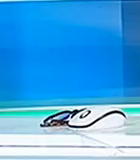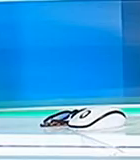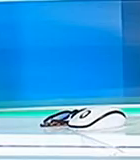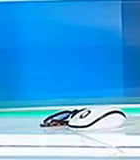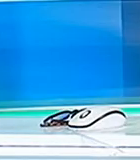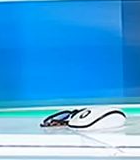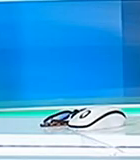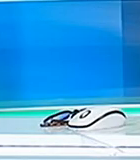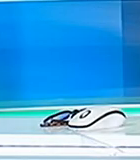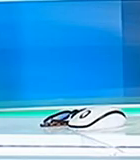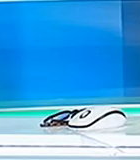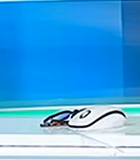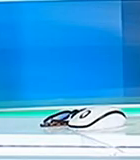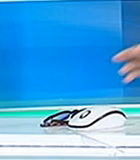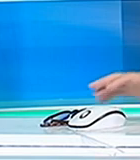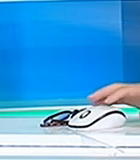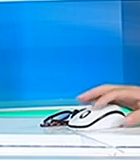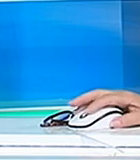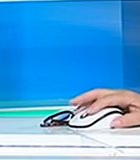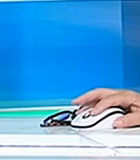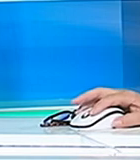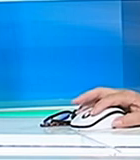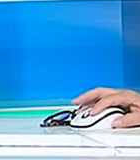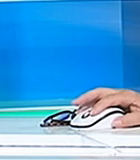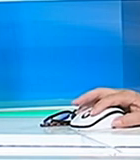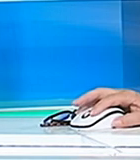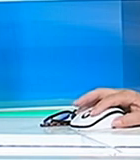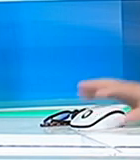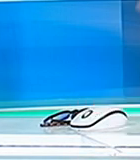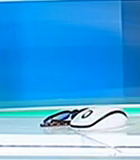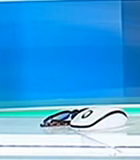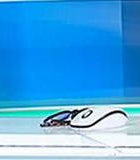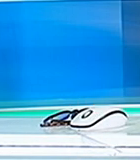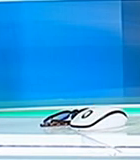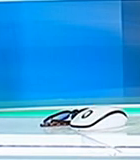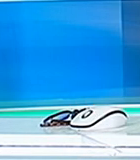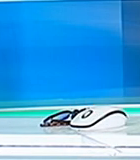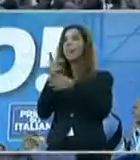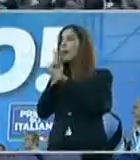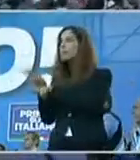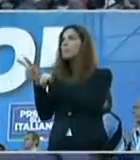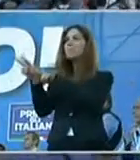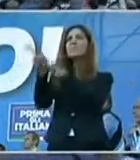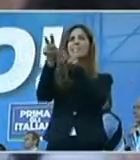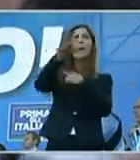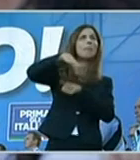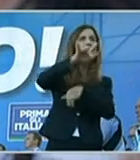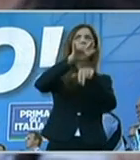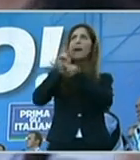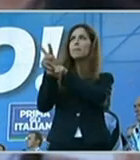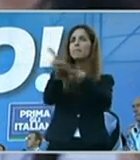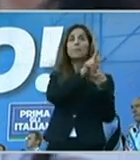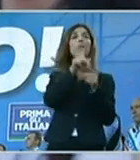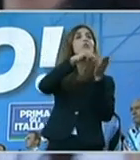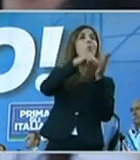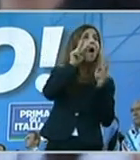insomma, le partite IVA, che non è il partito delle tasse, che le partite IVA, le mini, quegli interventi che aveva fatto il governo giallo-verde a favore delle